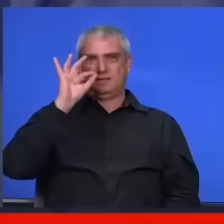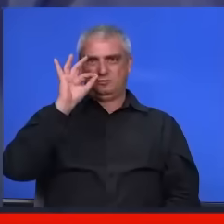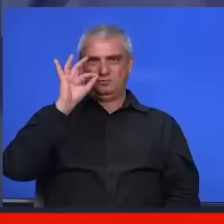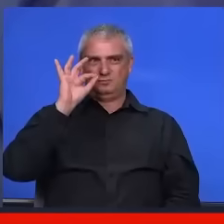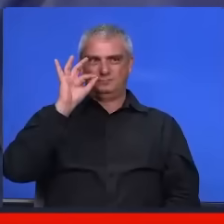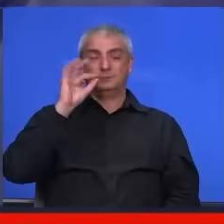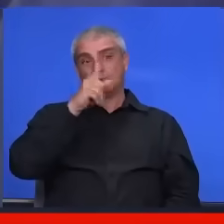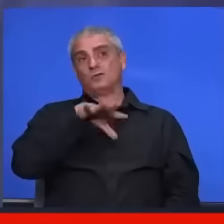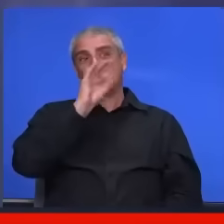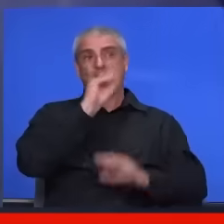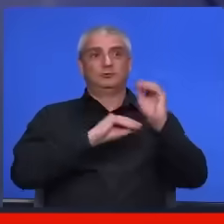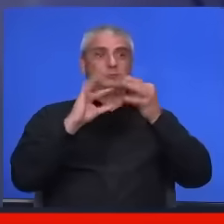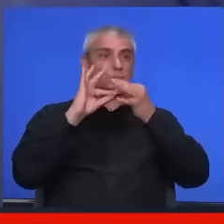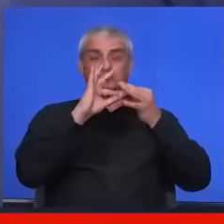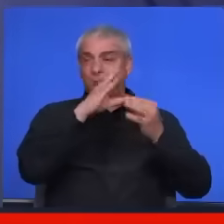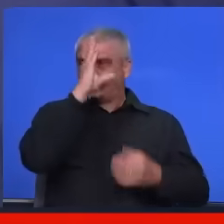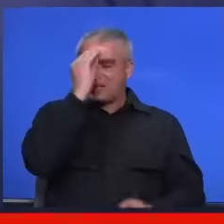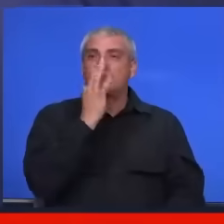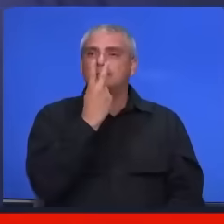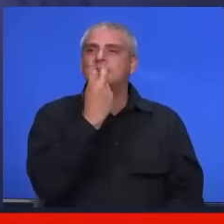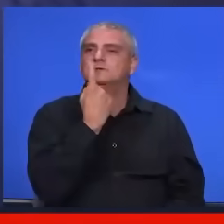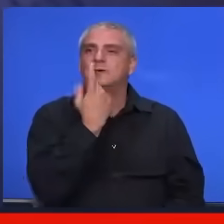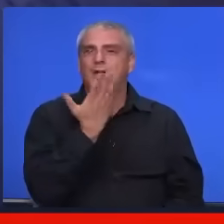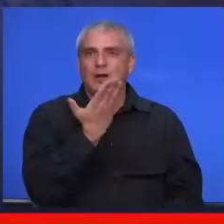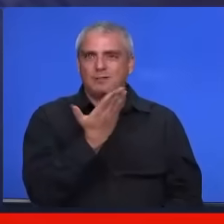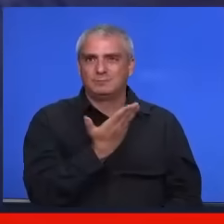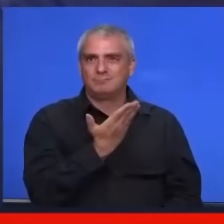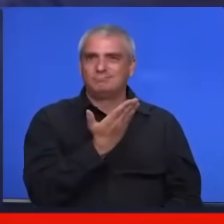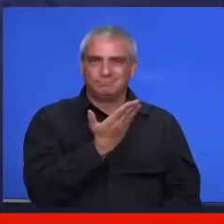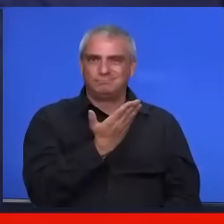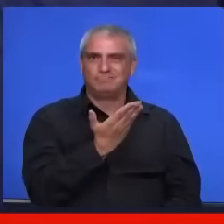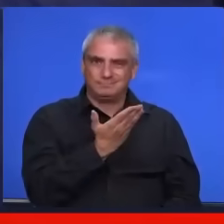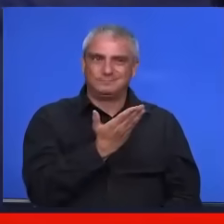מזה שמצאנו. הוא בחר להשתמש במשפט הזה. ילד בן 21